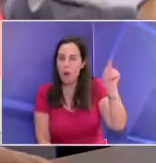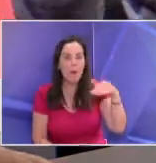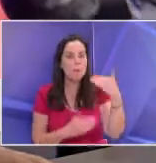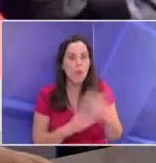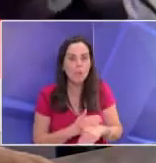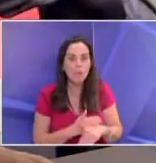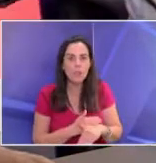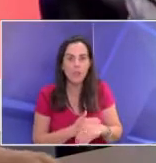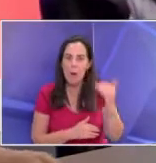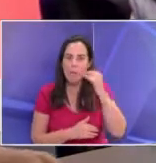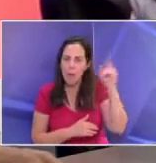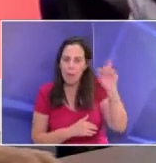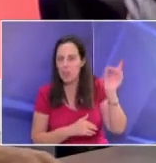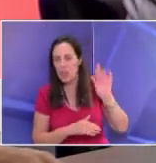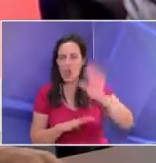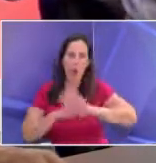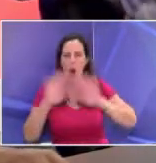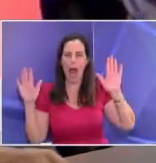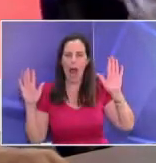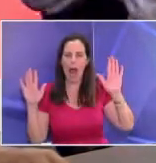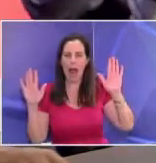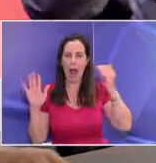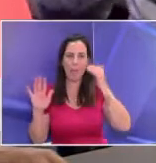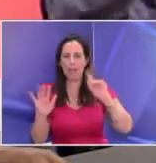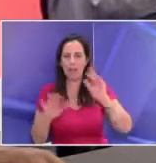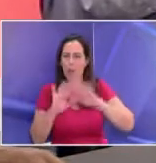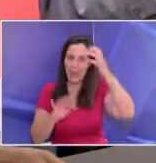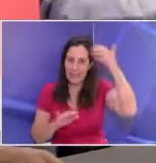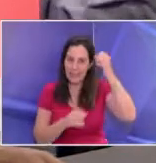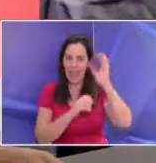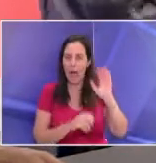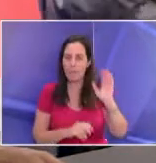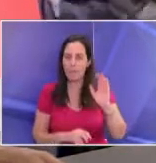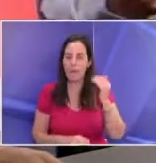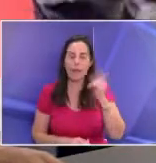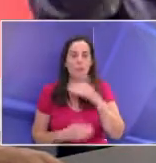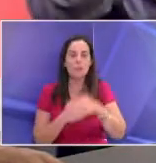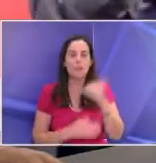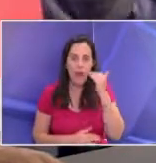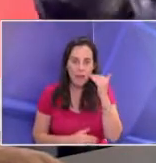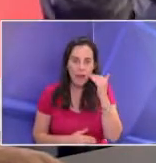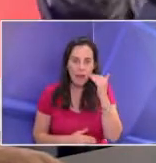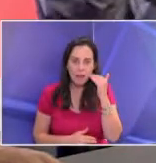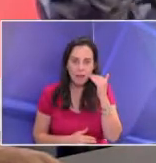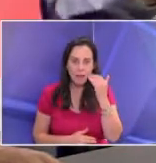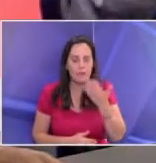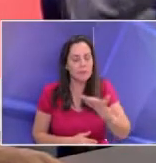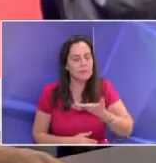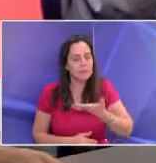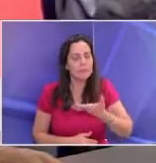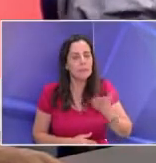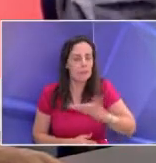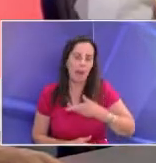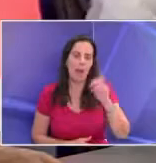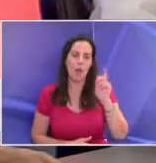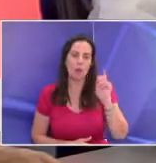בסוף, באמריקה שהיא לא רק טראמפ, היא גם ההפך. בסוף אמריקה בלעה את השופט הזה, גם